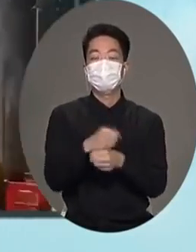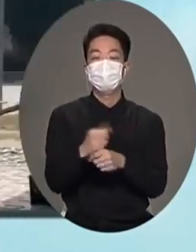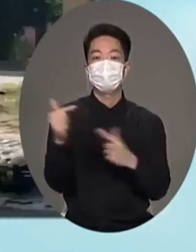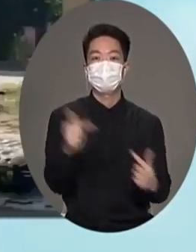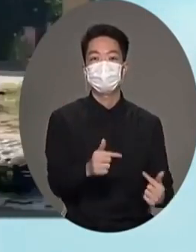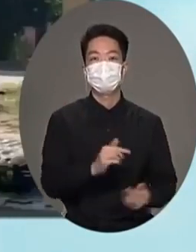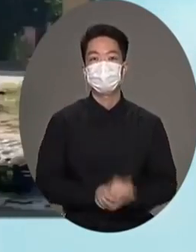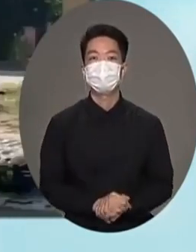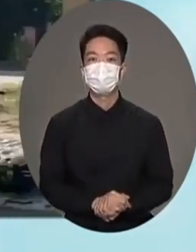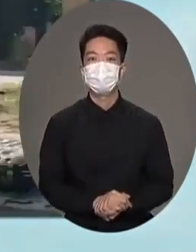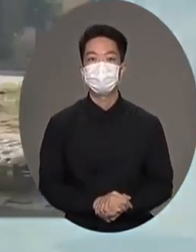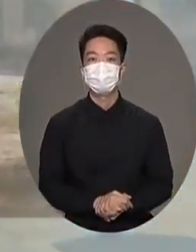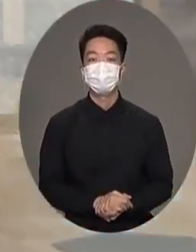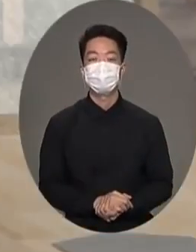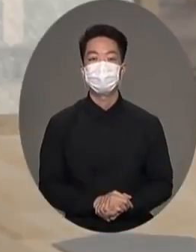家威报道。